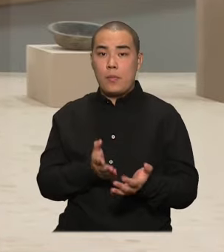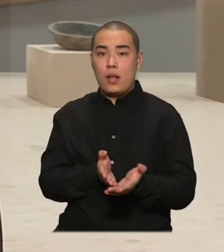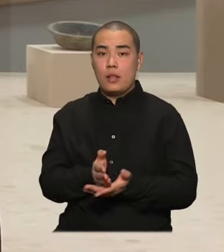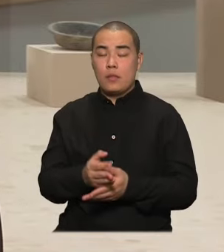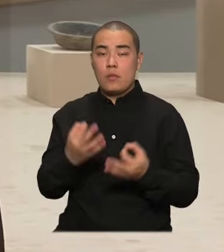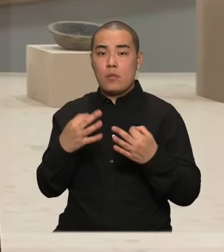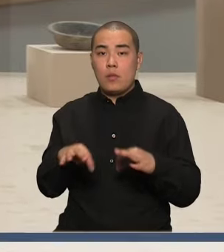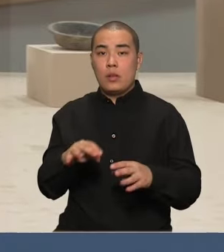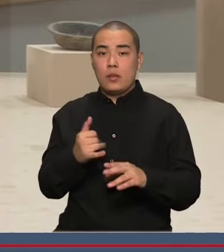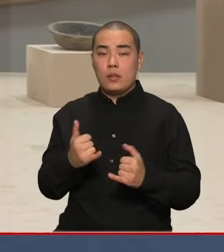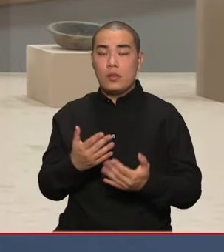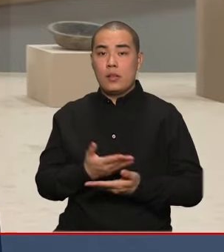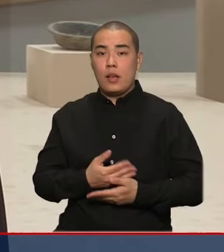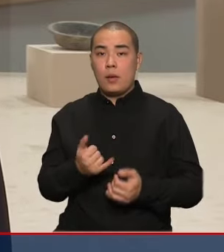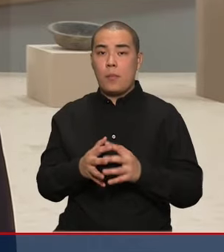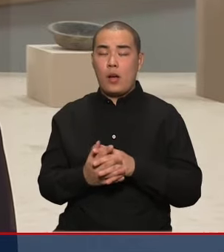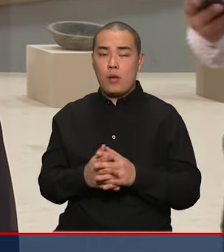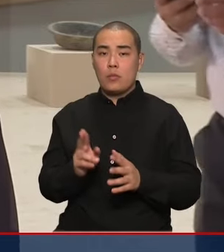кто ни говорил,